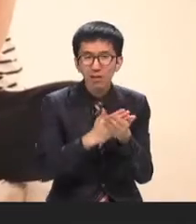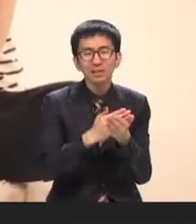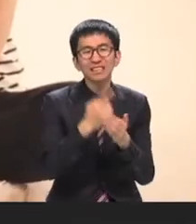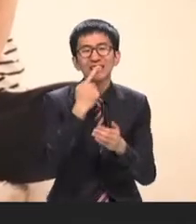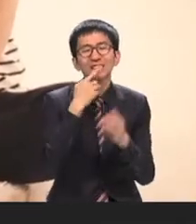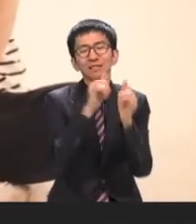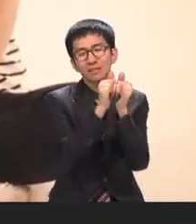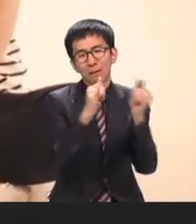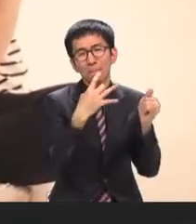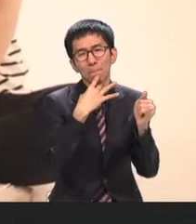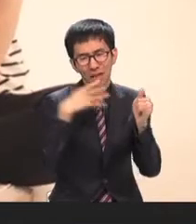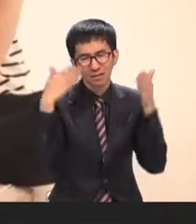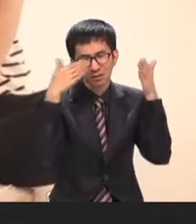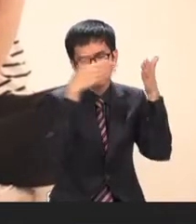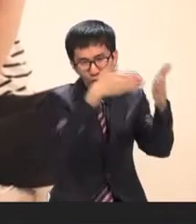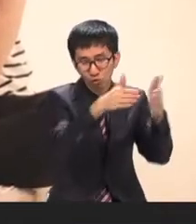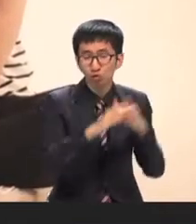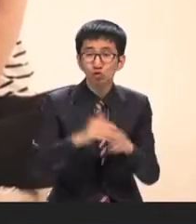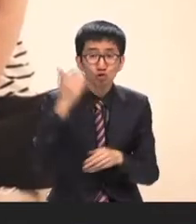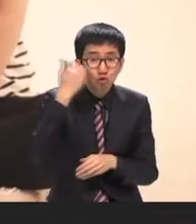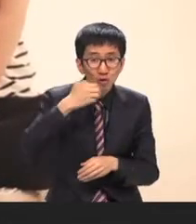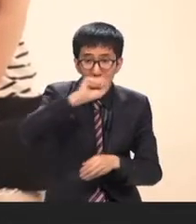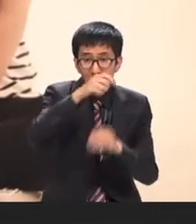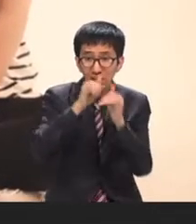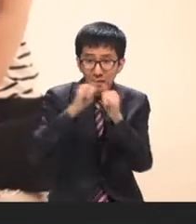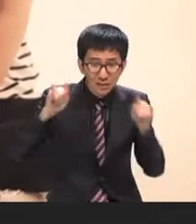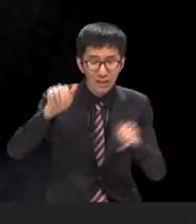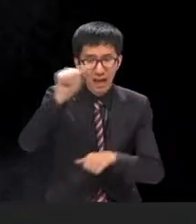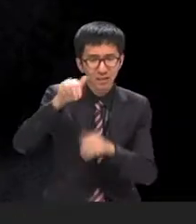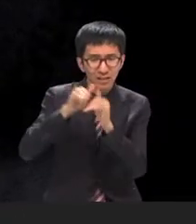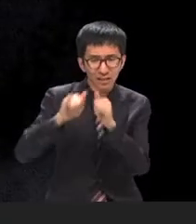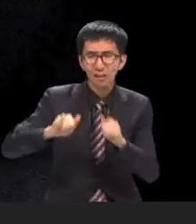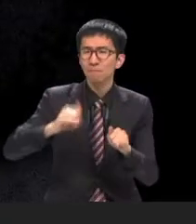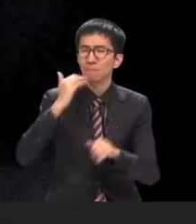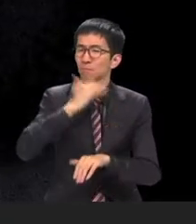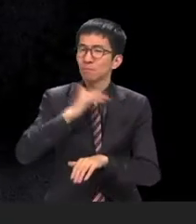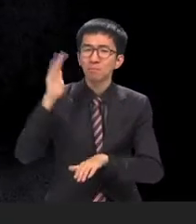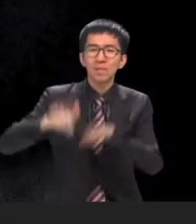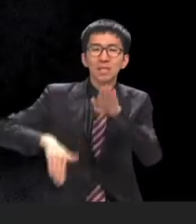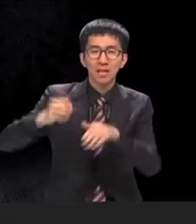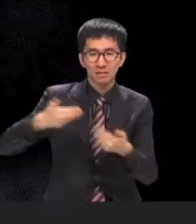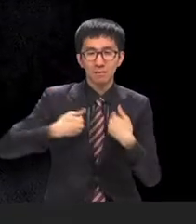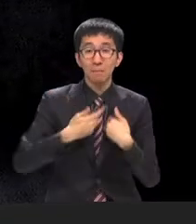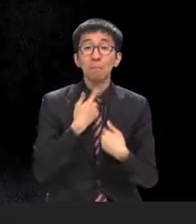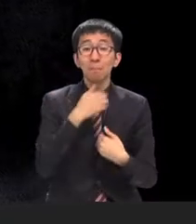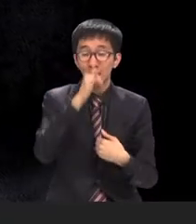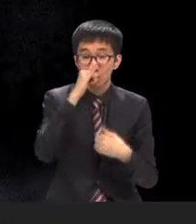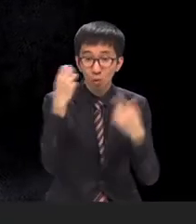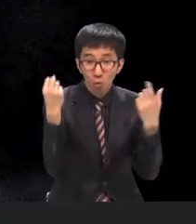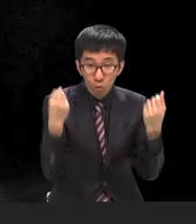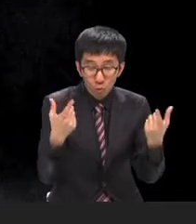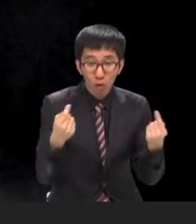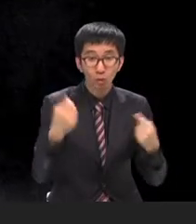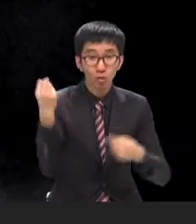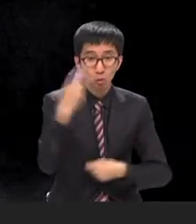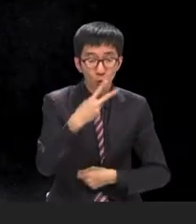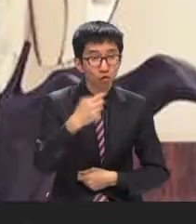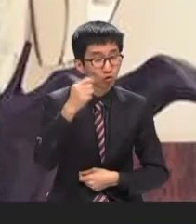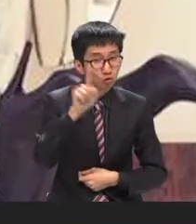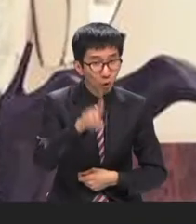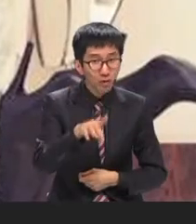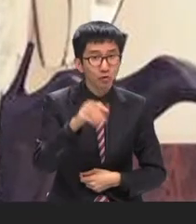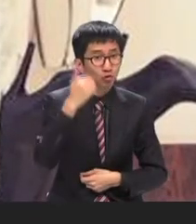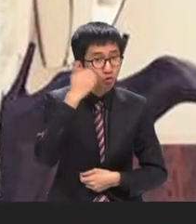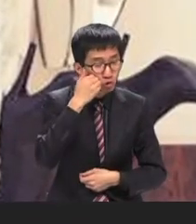4 유색인종 되는 상당히 불이익을 당한다 뭐 그런 이야기 도 있고 내내 그 다음에 또 다른 명품 업체 수성 유명한 수석